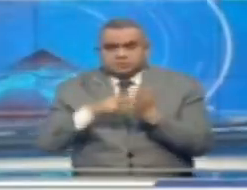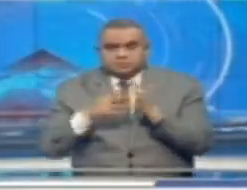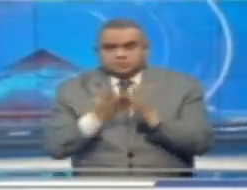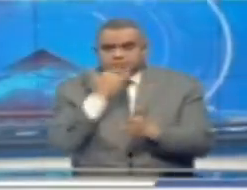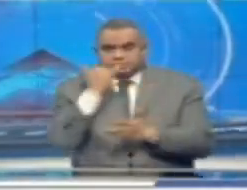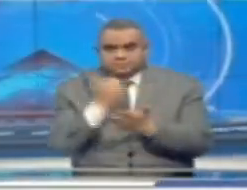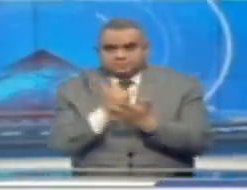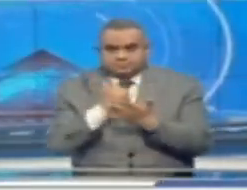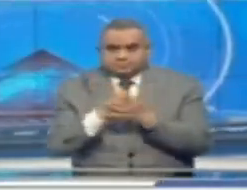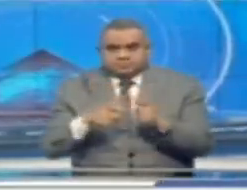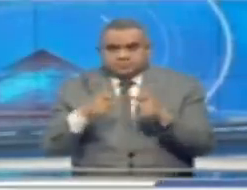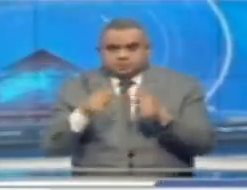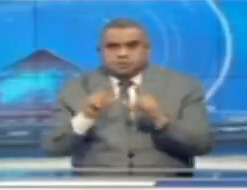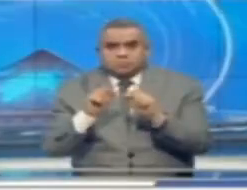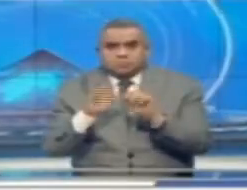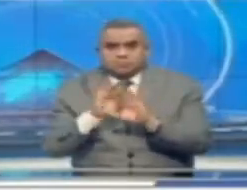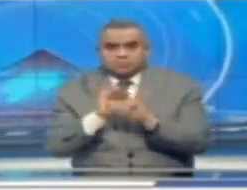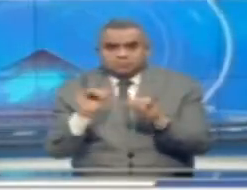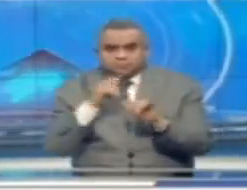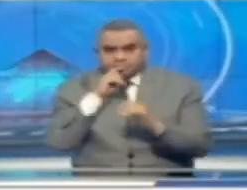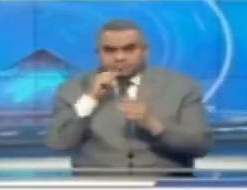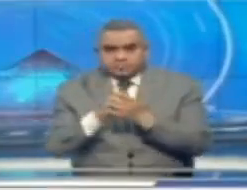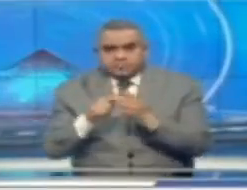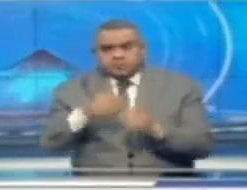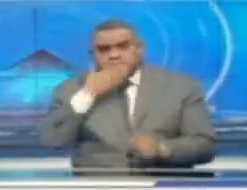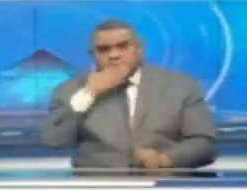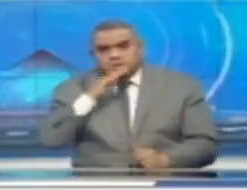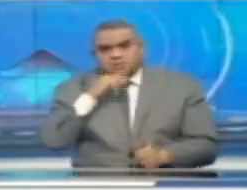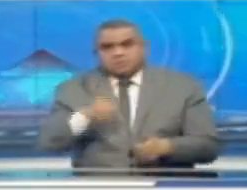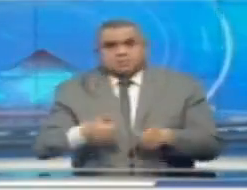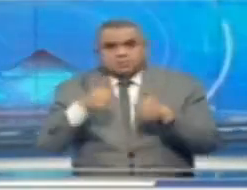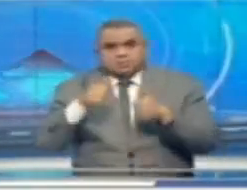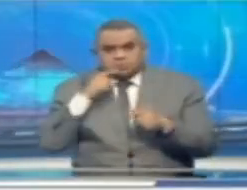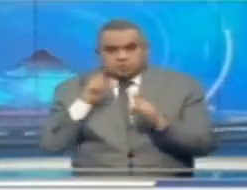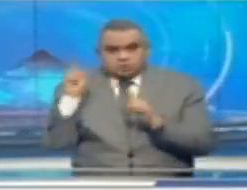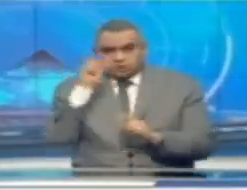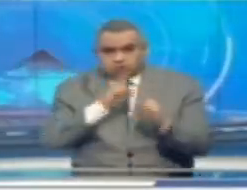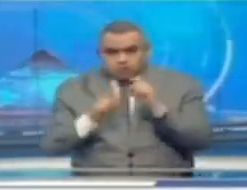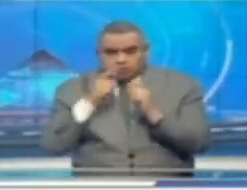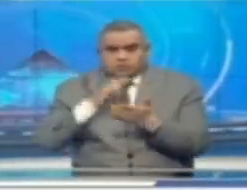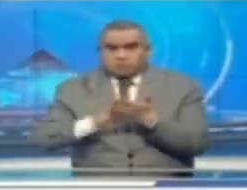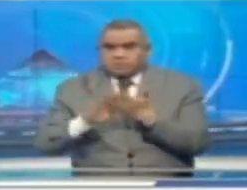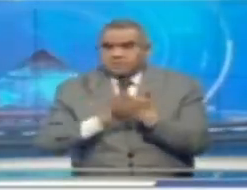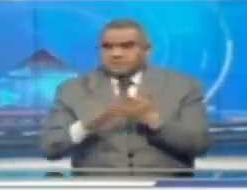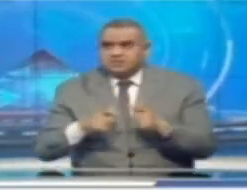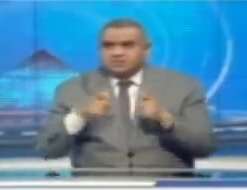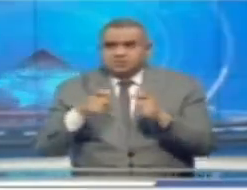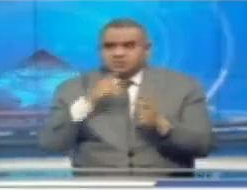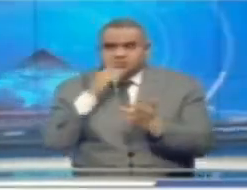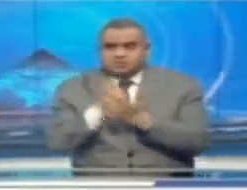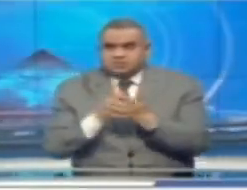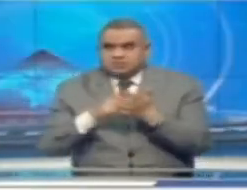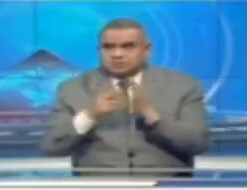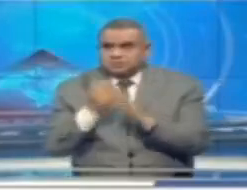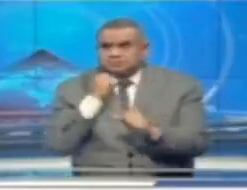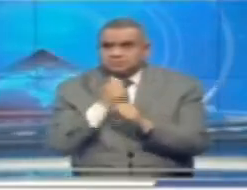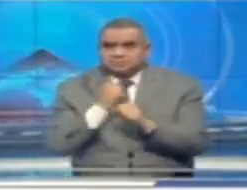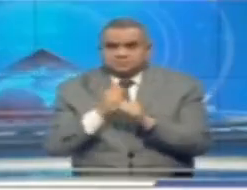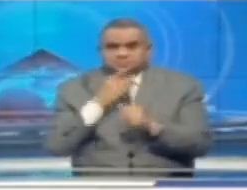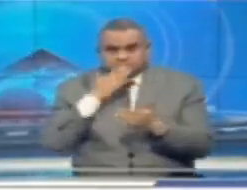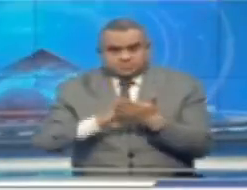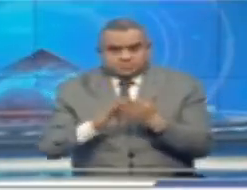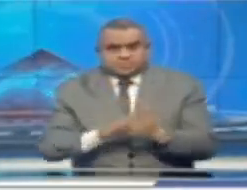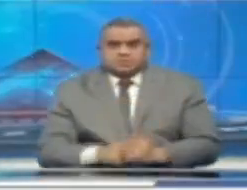جاي باخد العيش بتاعي كويس والله، ما حدش اشتكى من العيش. لا وإحنا بناخده منه وعيش نظيف